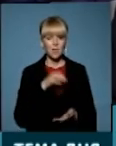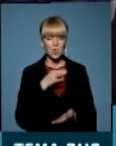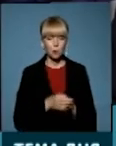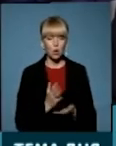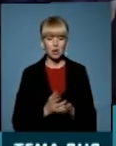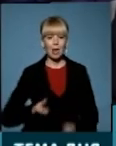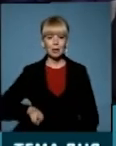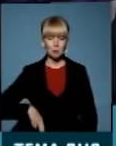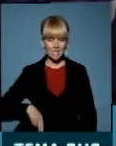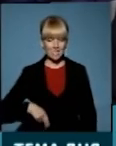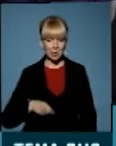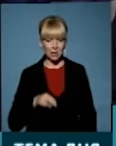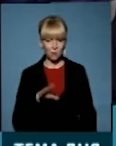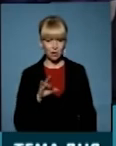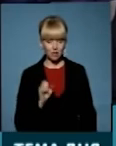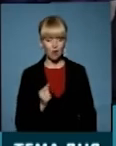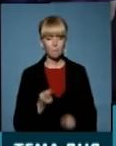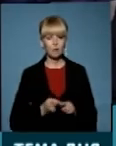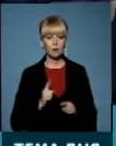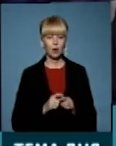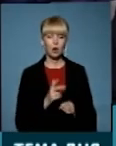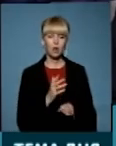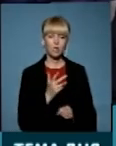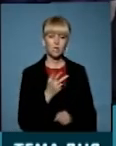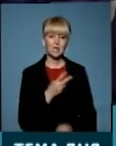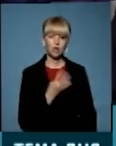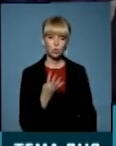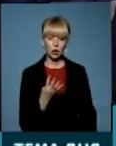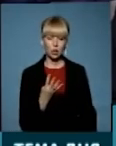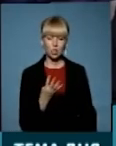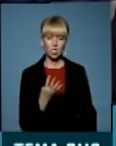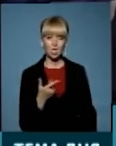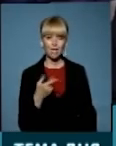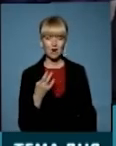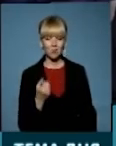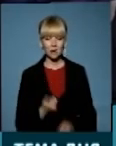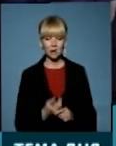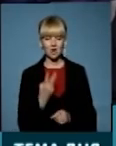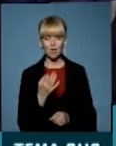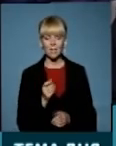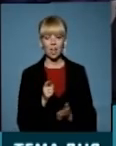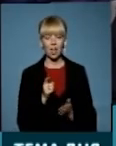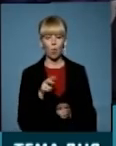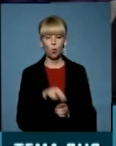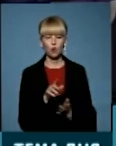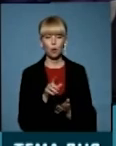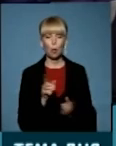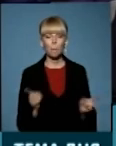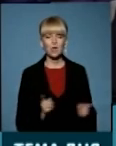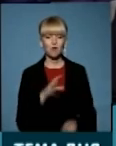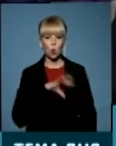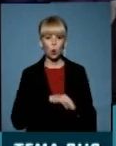є адміністративна. Це від 34 гривень, це 2 неоподаткованих мінімумів доходів громадян,